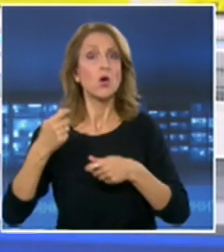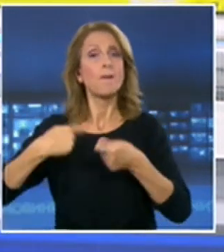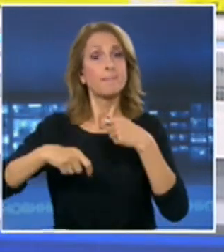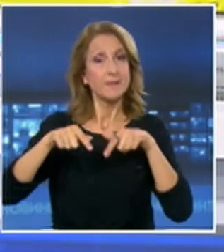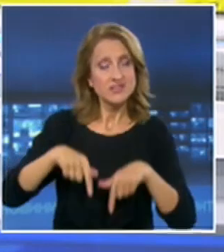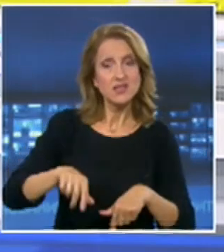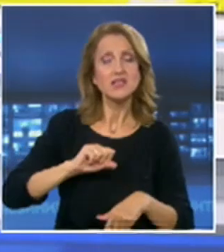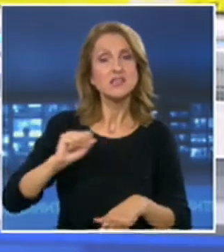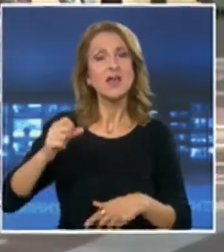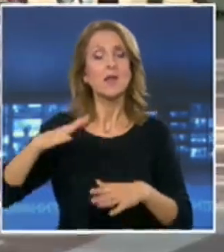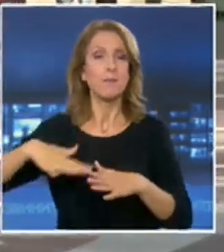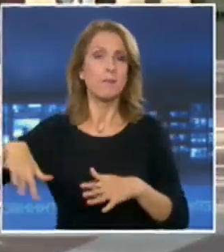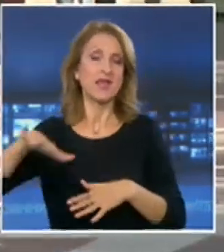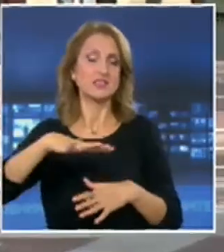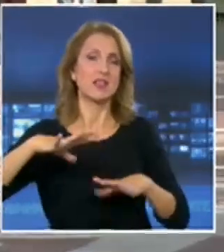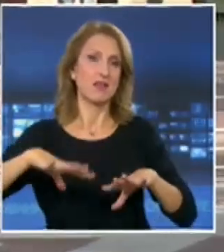града.